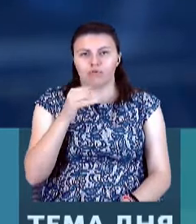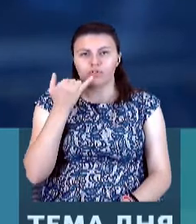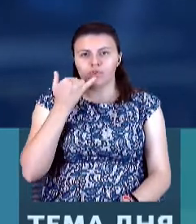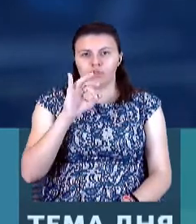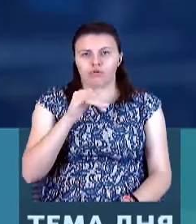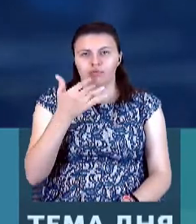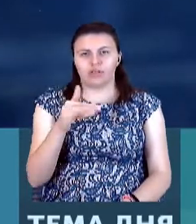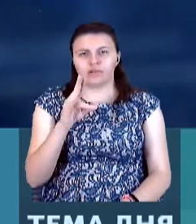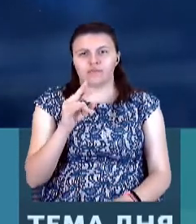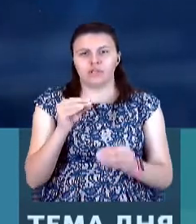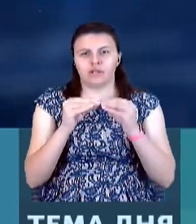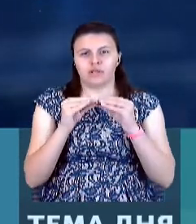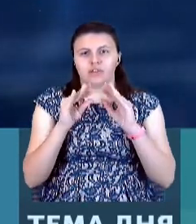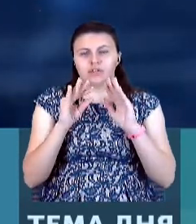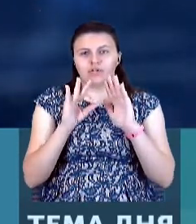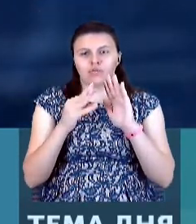050-210-08-98. Номер студії